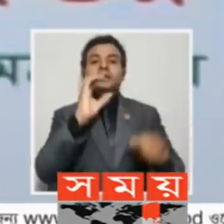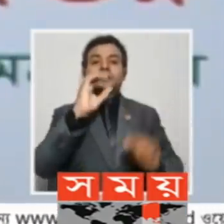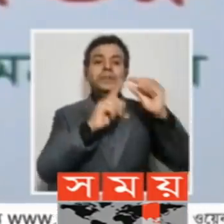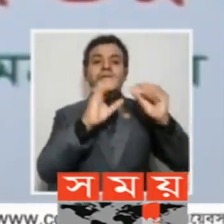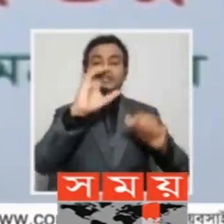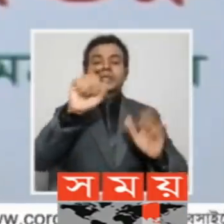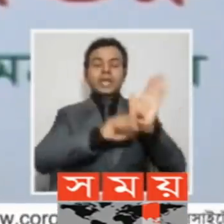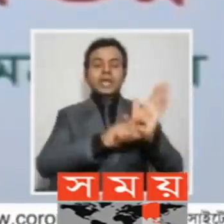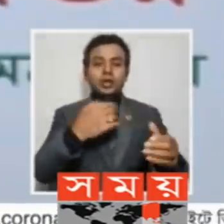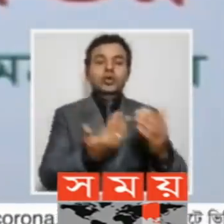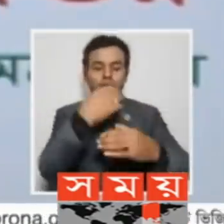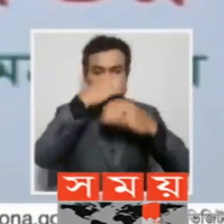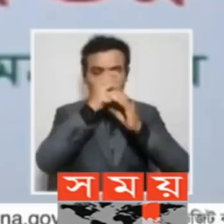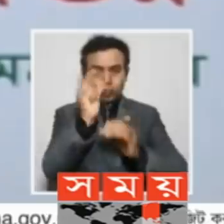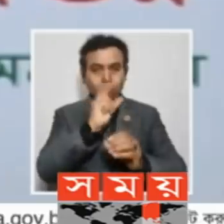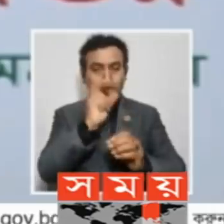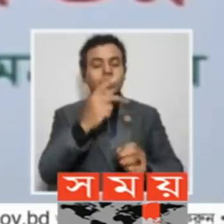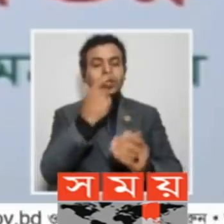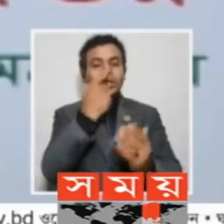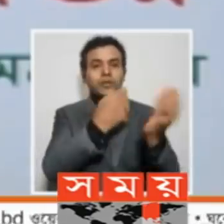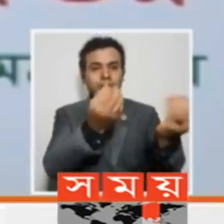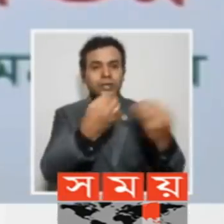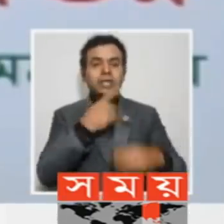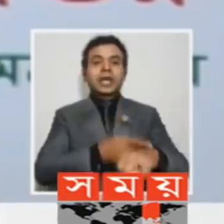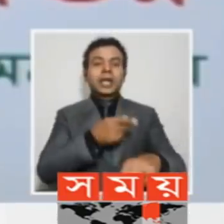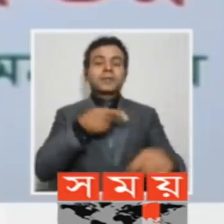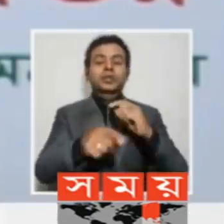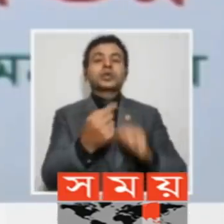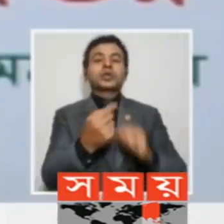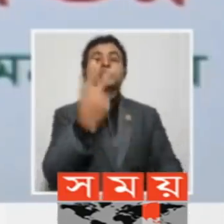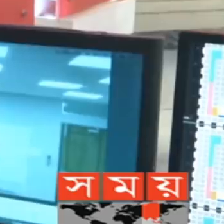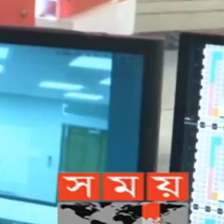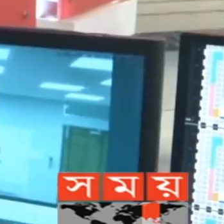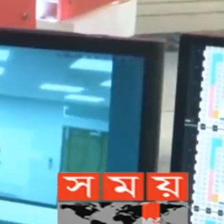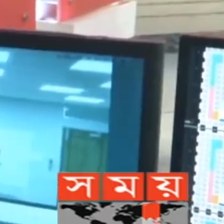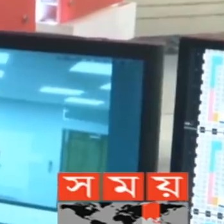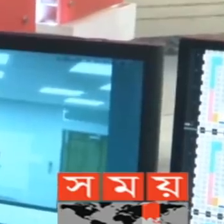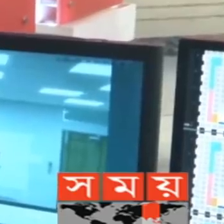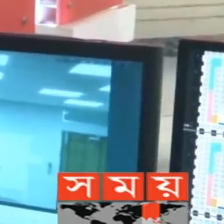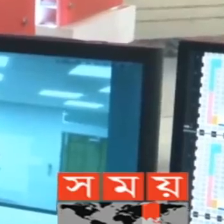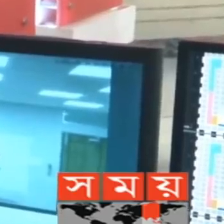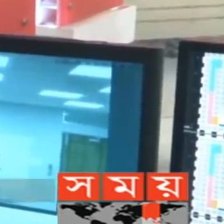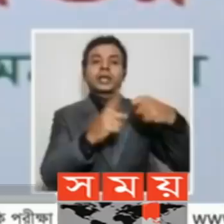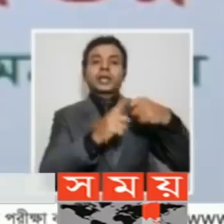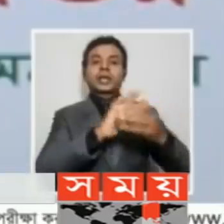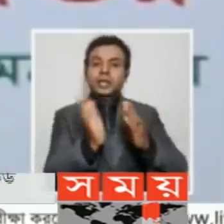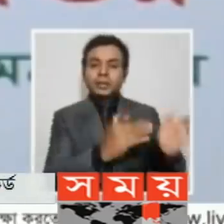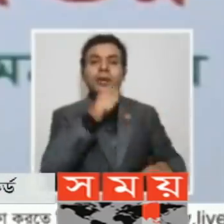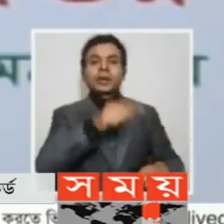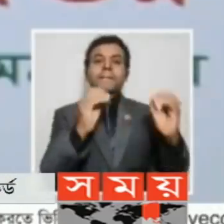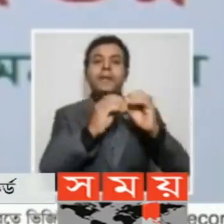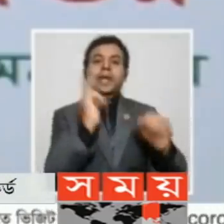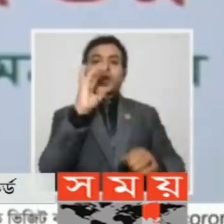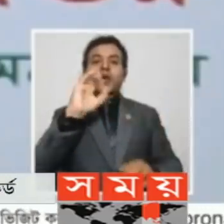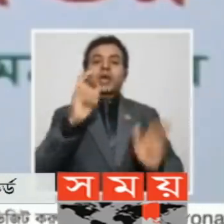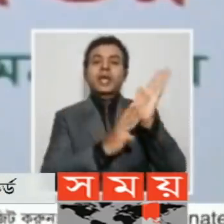সাহায্য করতে এগিয়ে এসেছেন, আনোয়ারখাঁ মডার্ন মেডিকেল কলেজ হাসপাতাল এবং বায়োমেড ডায়াগনস্টিক। আমরা বেসরকারি অনেকগুলি প্রতিষ্ঠানকে অনুমতি